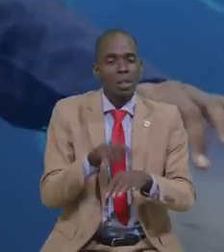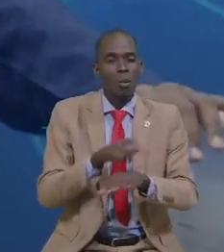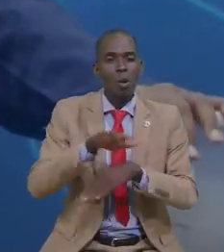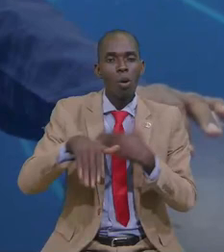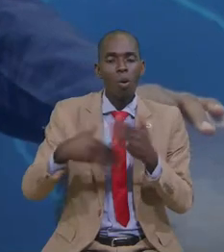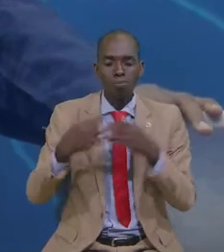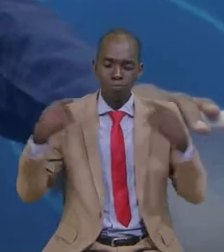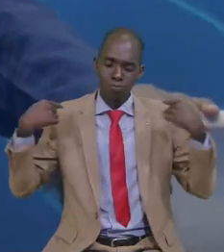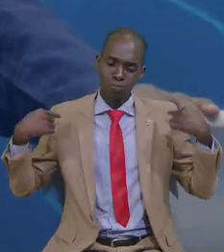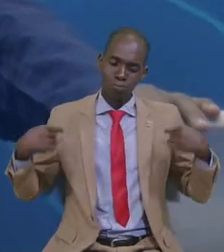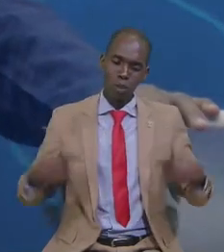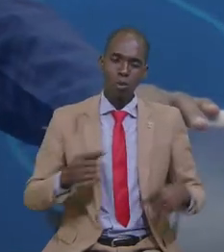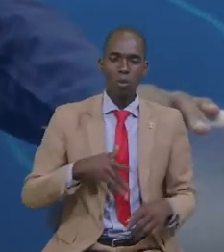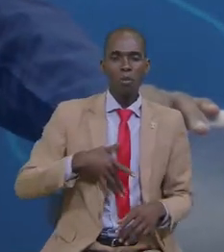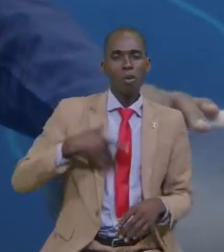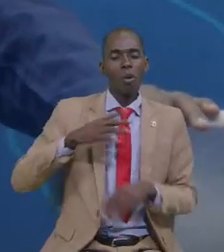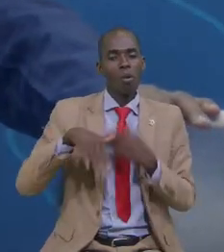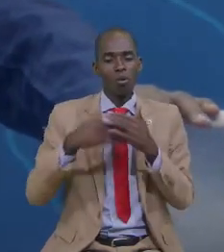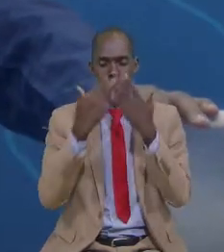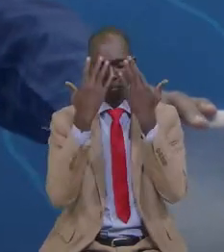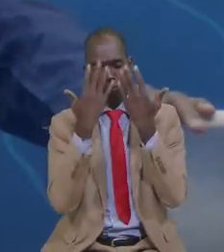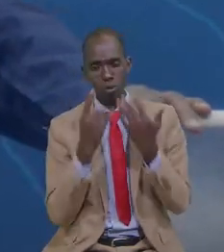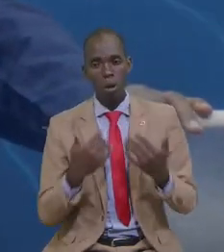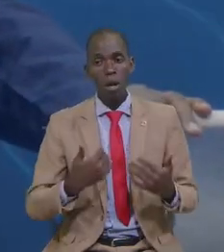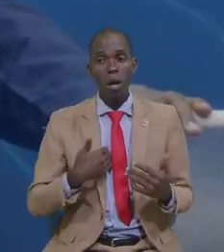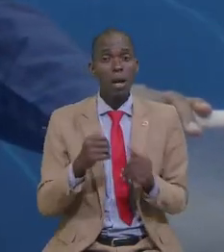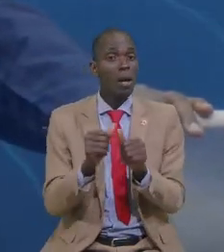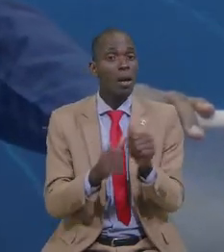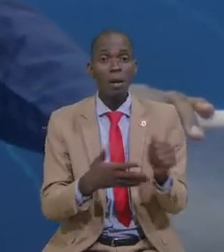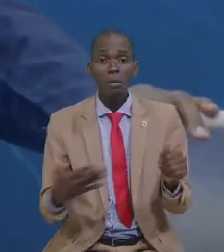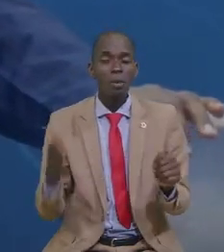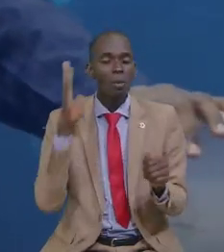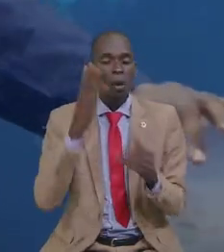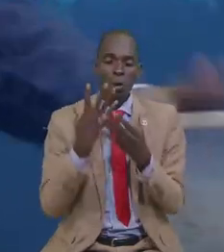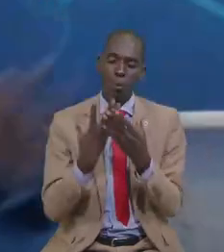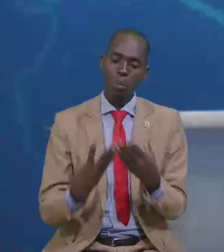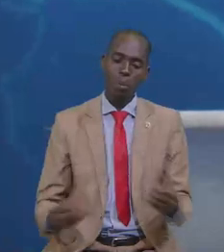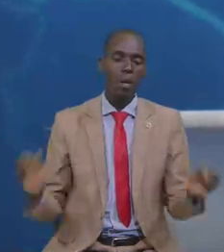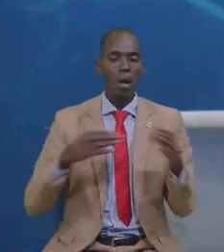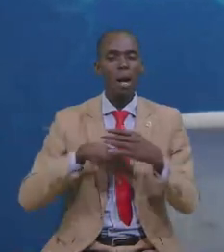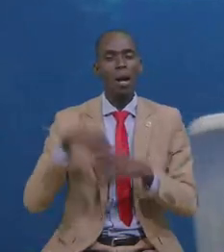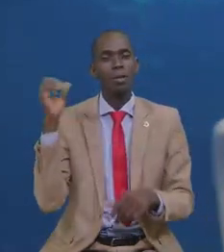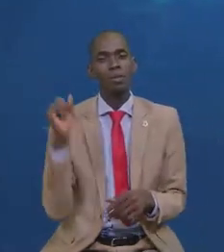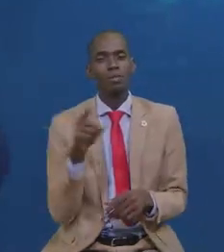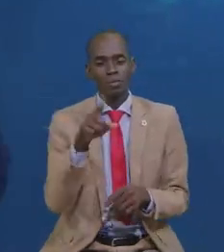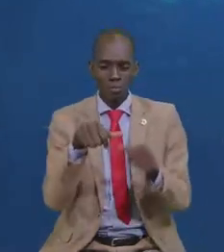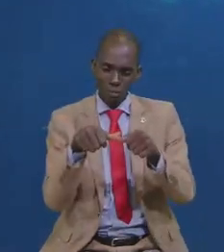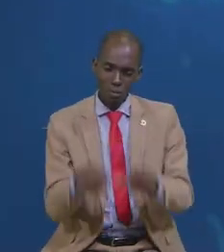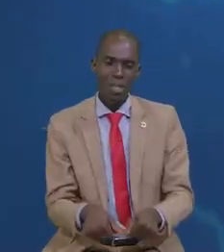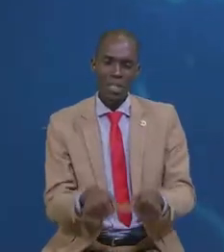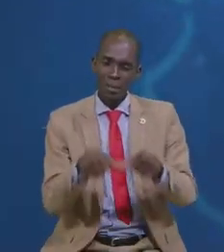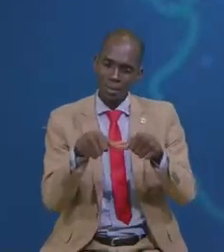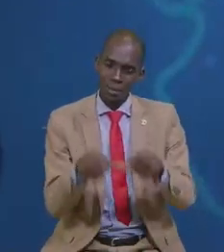temps que toutes les douleurs que tu portais, que l'angoisse que tu avais, qu'en ce temps que les choses-là vont disparaître.